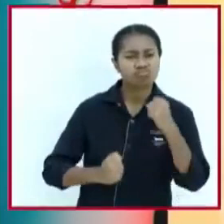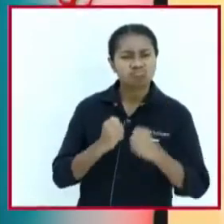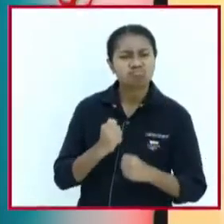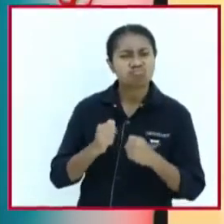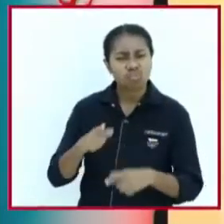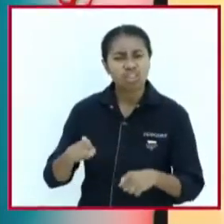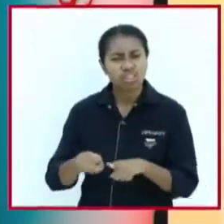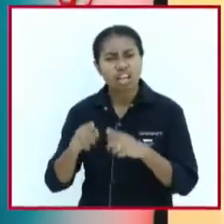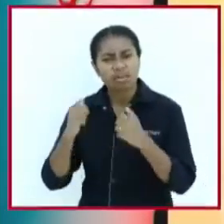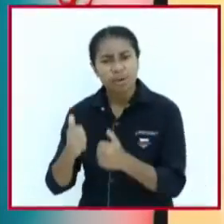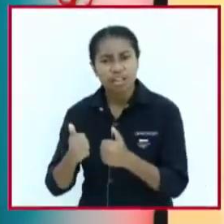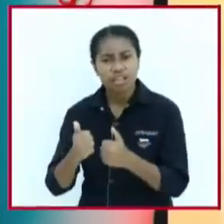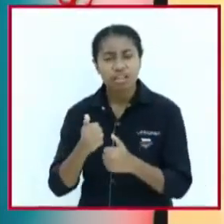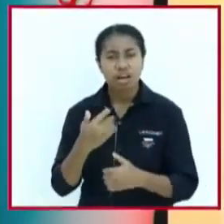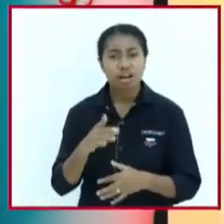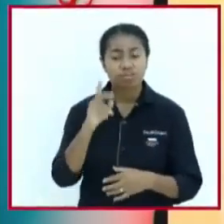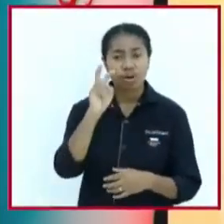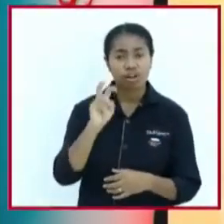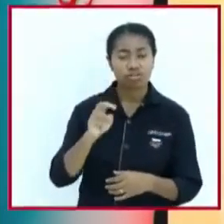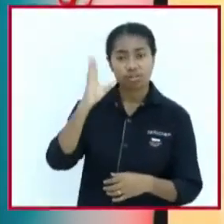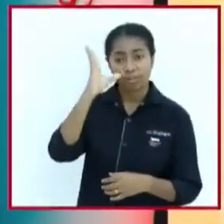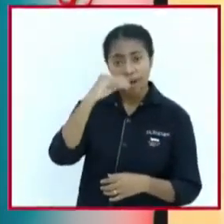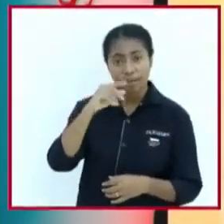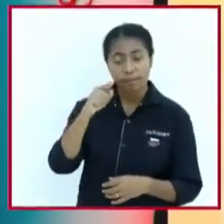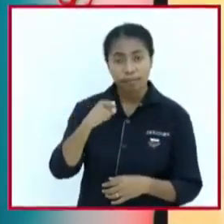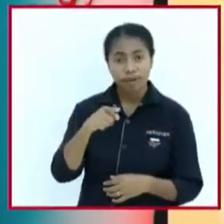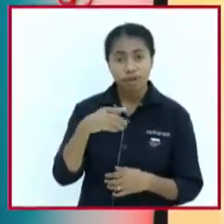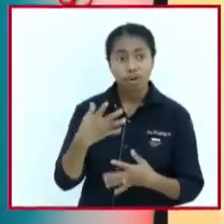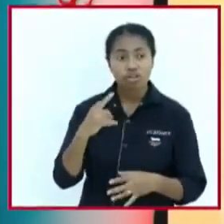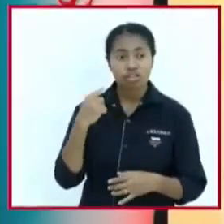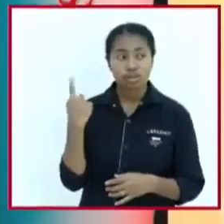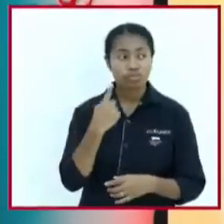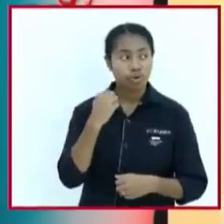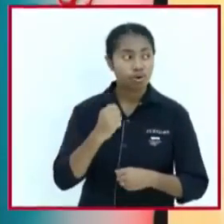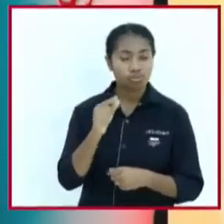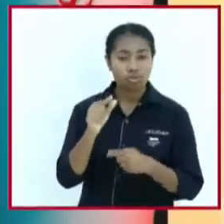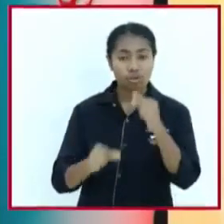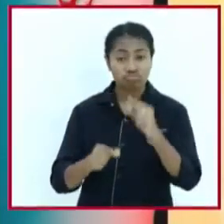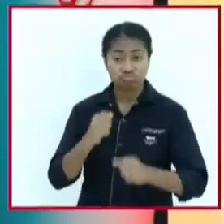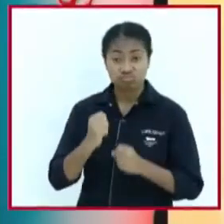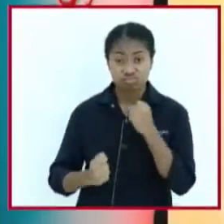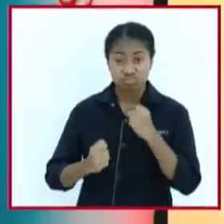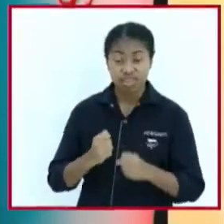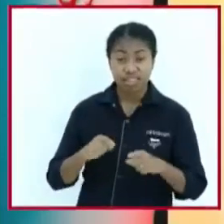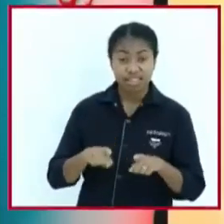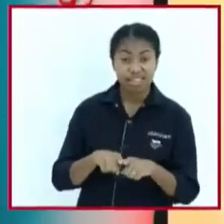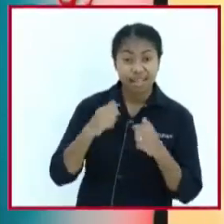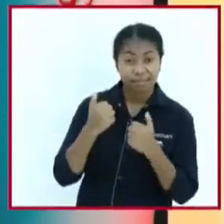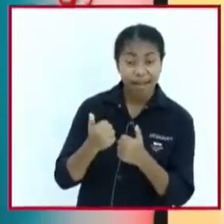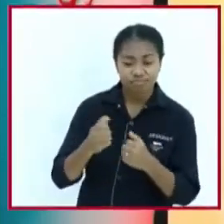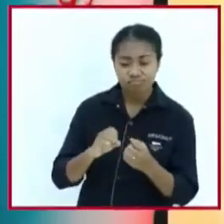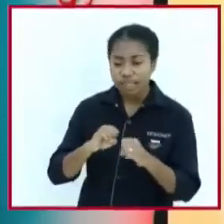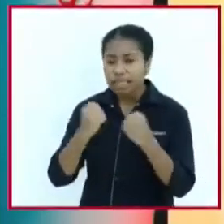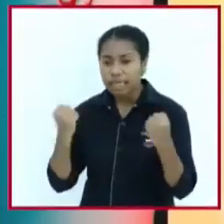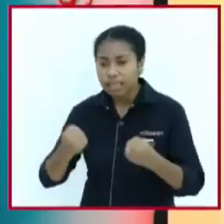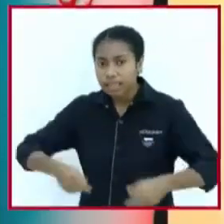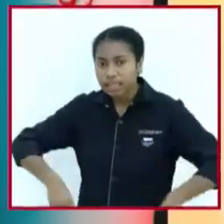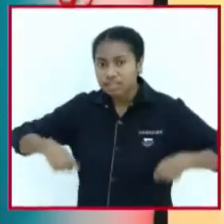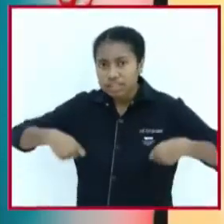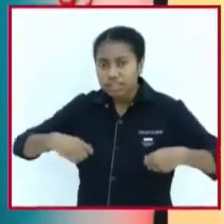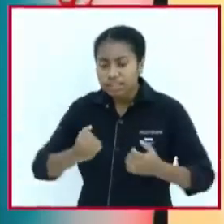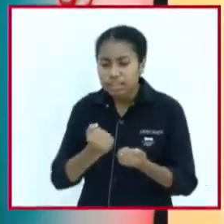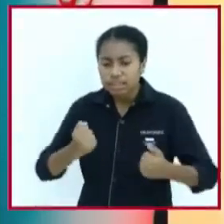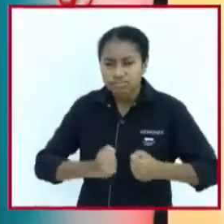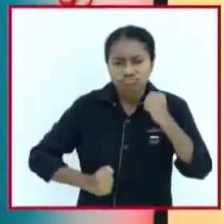baik tanggalkan beban dan dosa kalau semua orang lari dengan baik lalu kau ikat karung di kaki berlari Bagaimana kau bisa